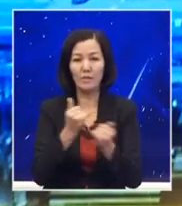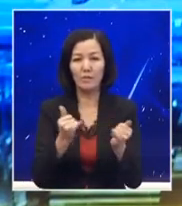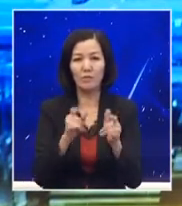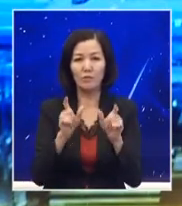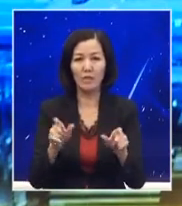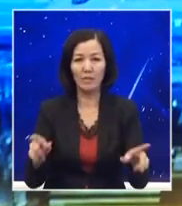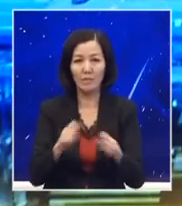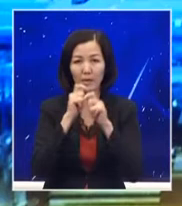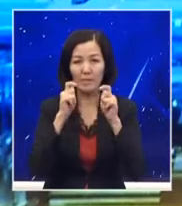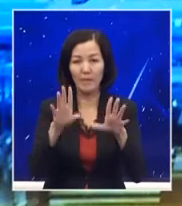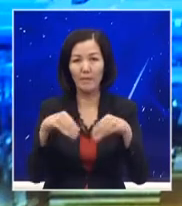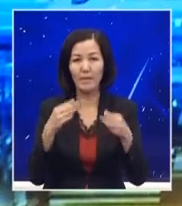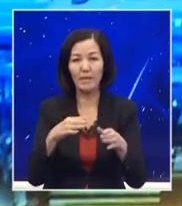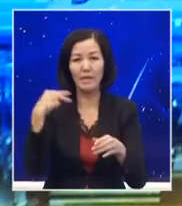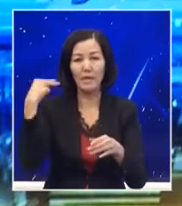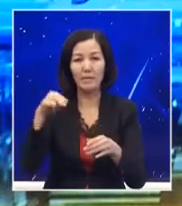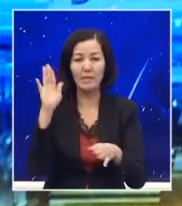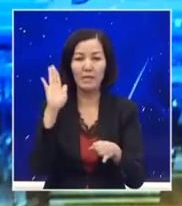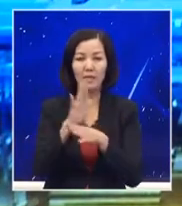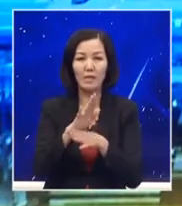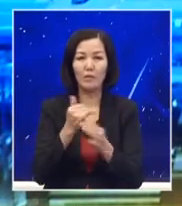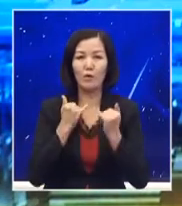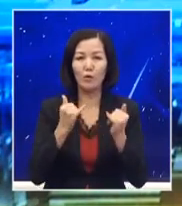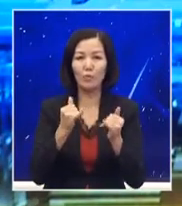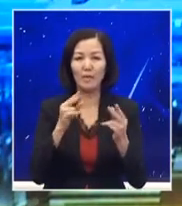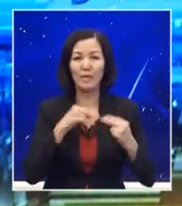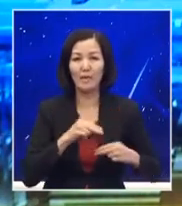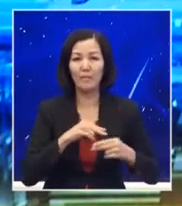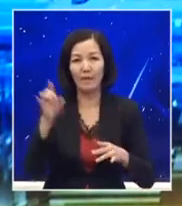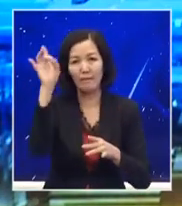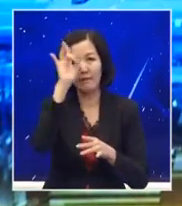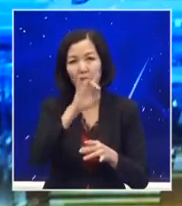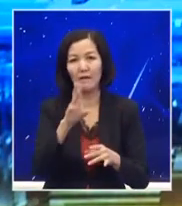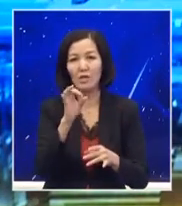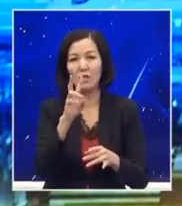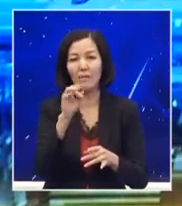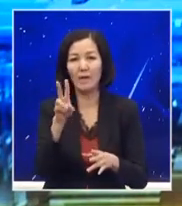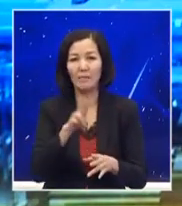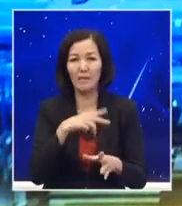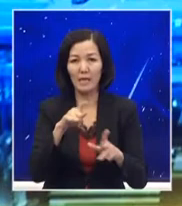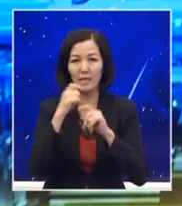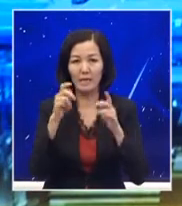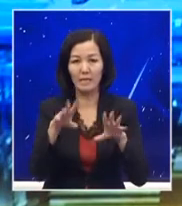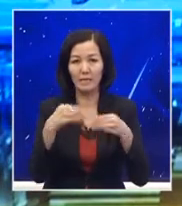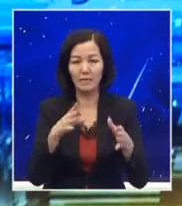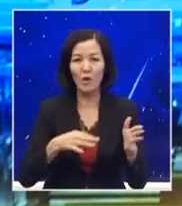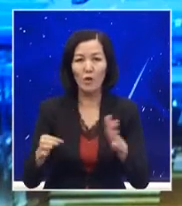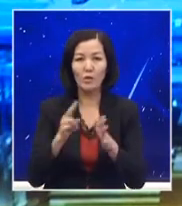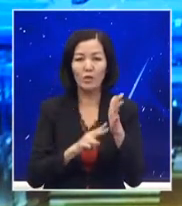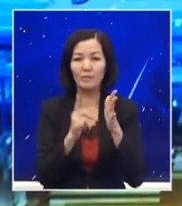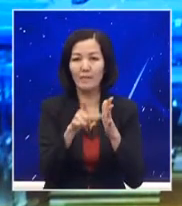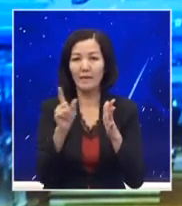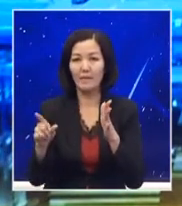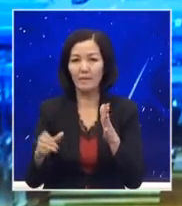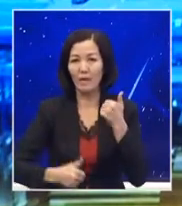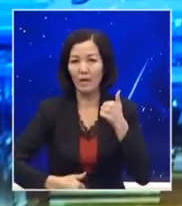жерлестеріміз марапатталды. Президент жарлығымен құрмет, еңбек даңқы, шапағат медальдарын кеуделеріне тақты. Облыстың 72